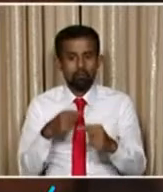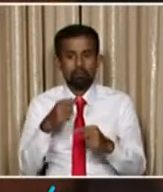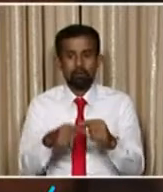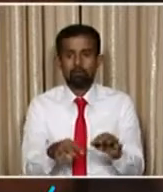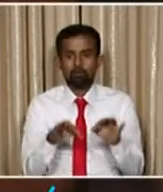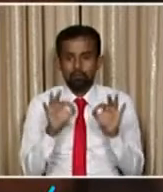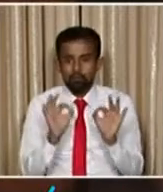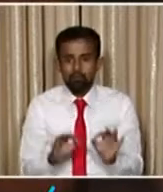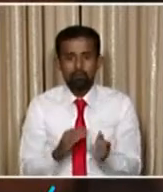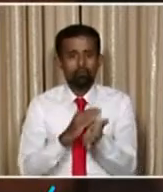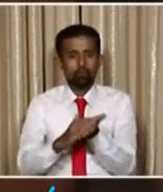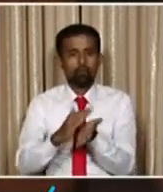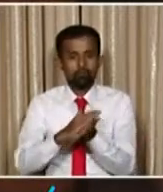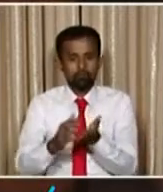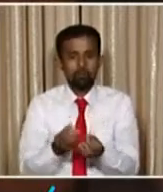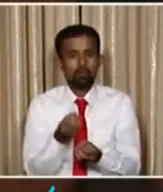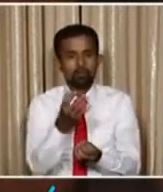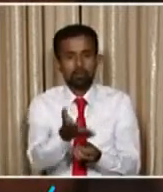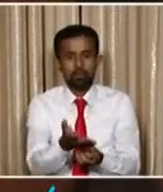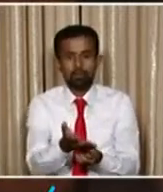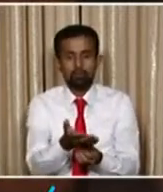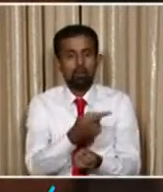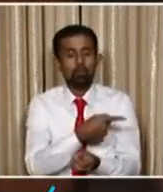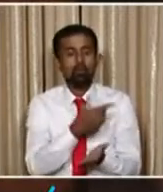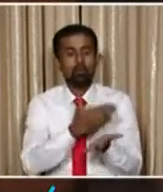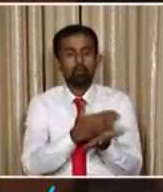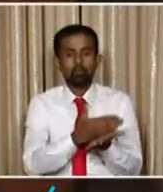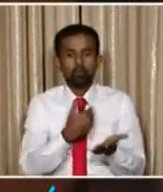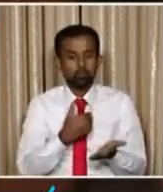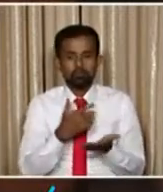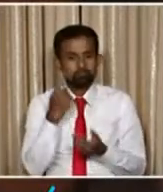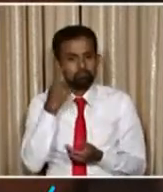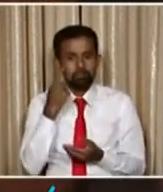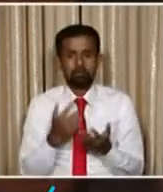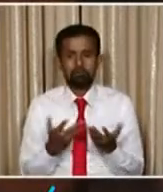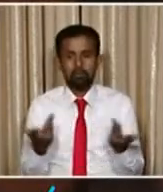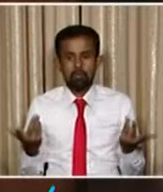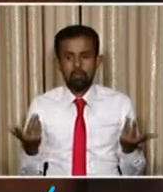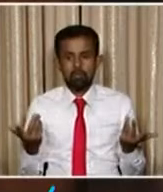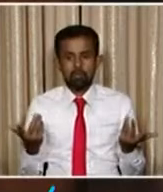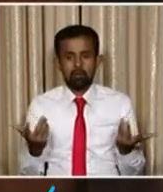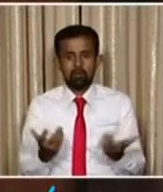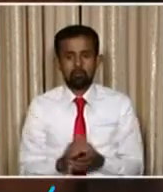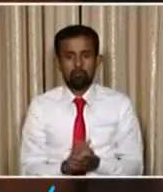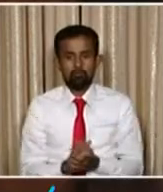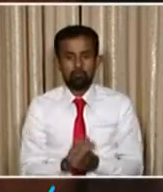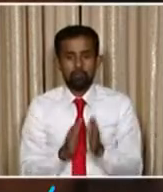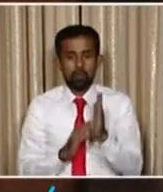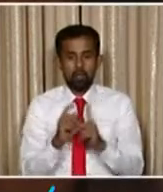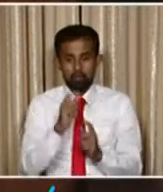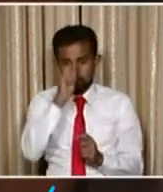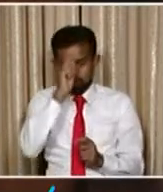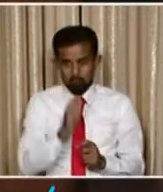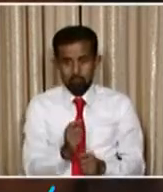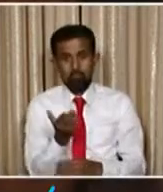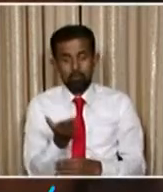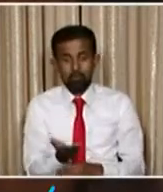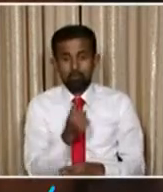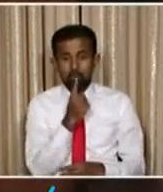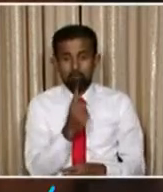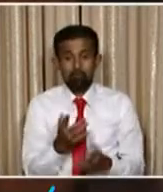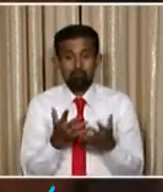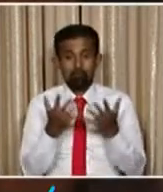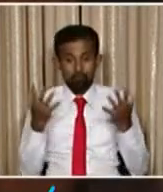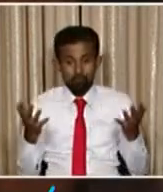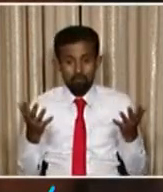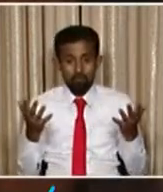හරි සේවයක් හැටියට මේ සපයන්න කොහෙද මේක බාධාව තියෙන්නේ අපිටත් හරියටම හිතා ගන්න බැරි තත්ත්වයක තමයි ඉන්නේ. ඉතින් ගරු ඇමතුමාගෙන් මම මේක ඉල්ලීමක් කරනවා විශාල වශයෙන්.